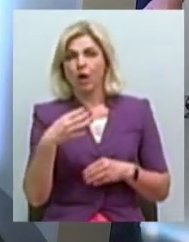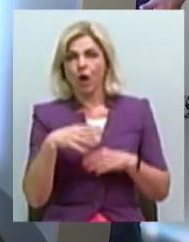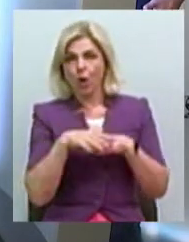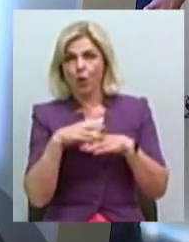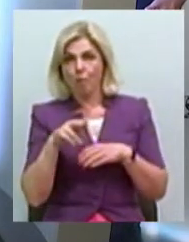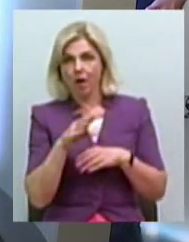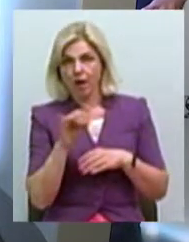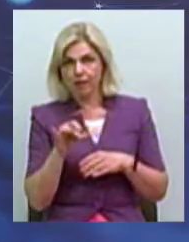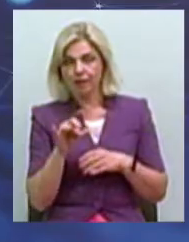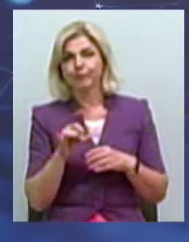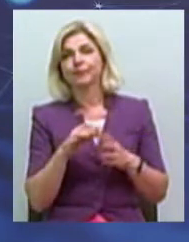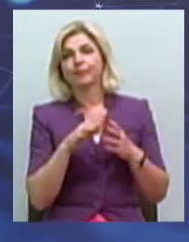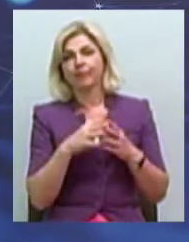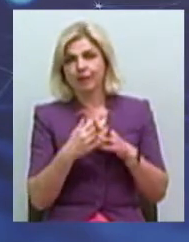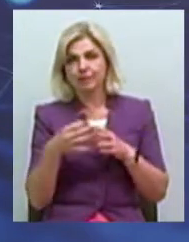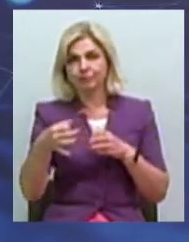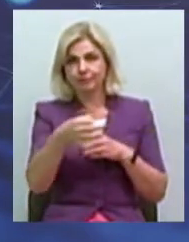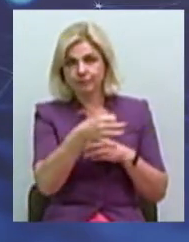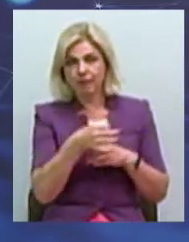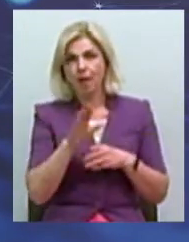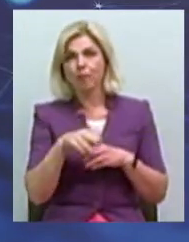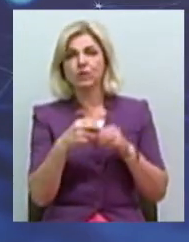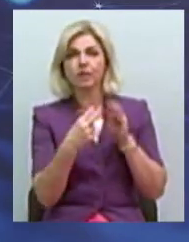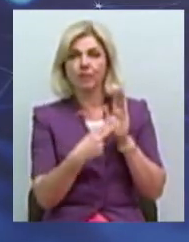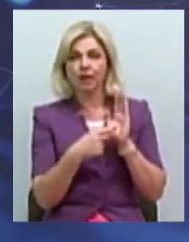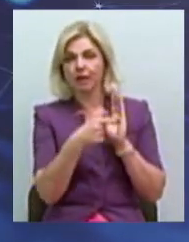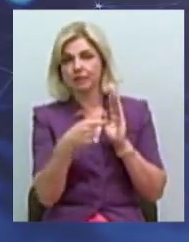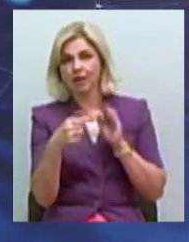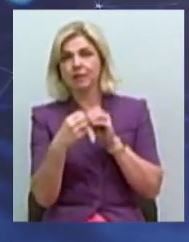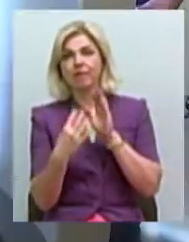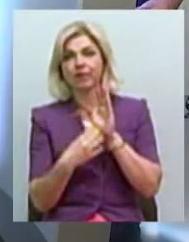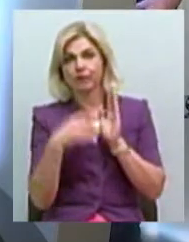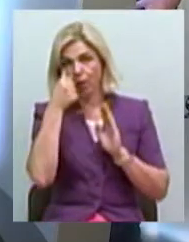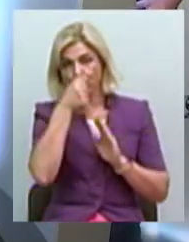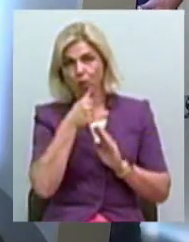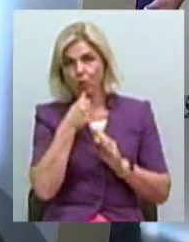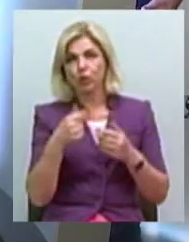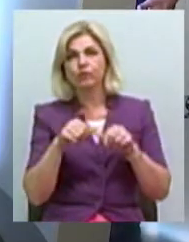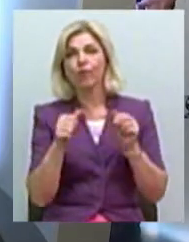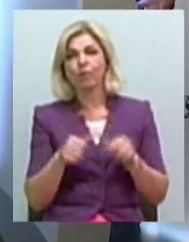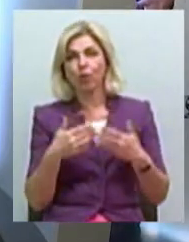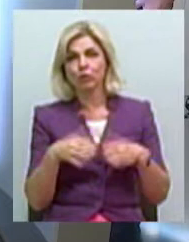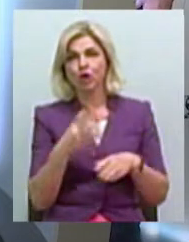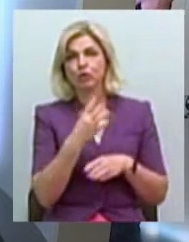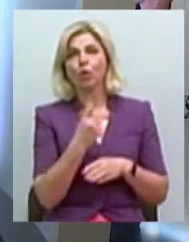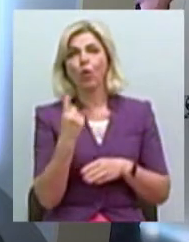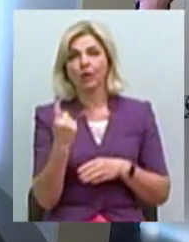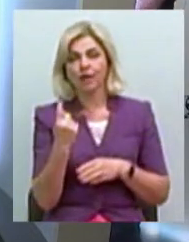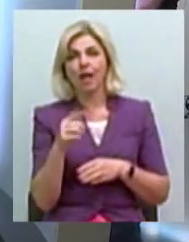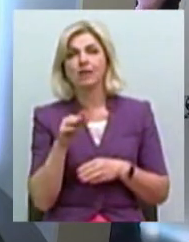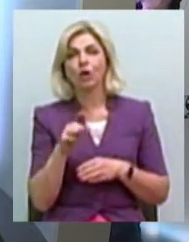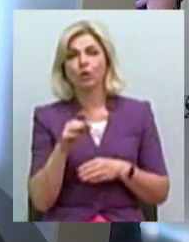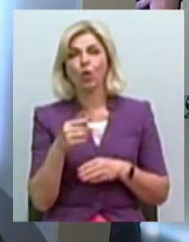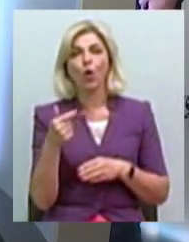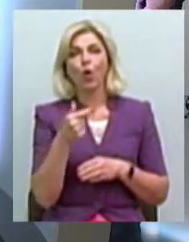Протягом 16, 17, 18 та 19 років у нас вже сформовано 41. Так. За